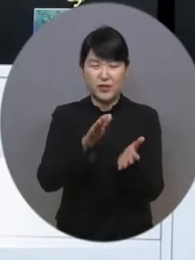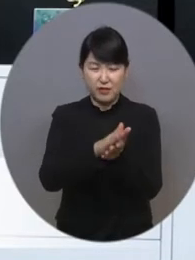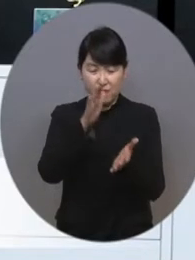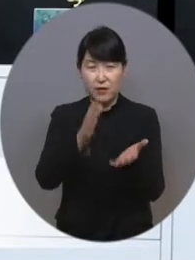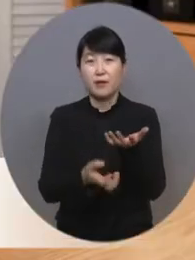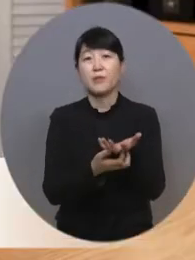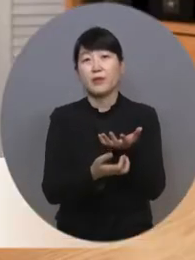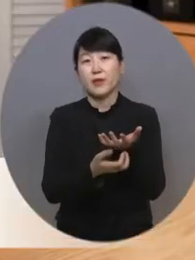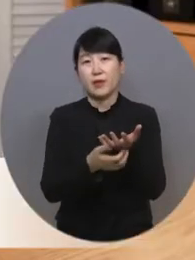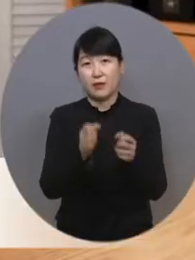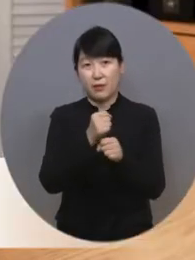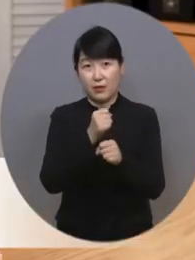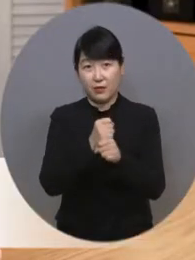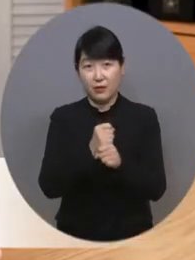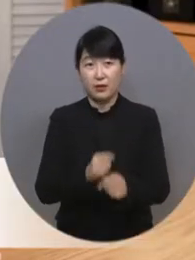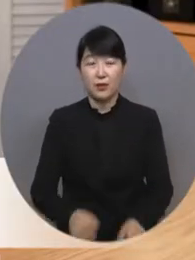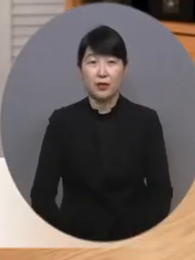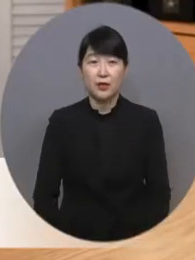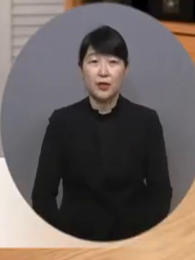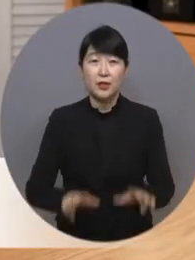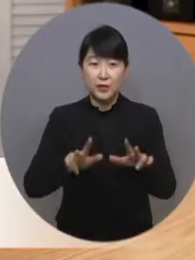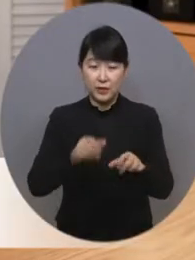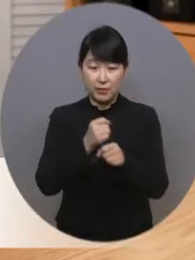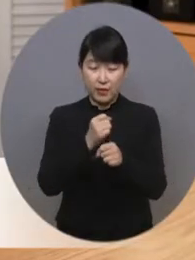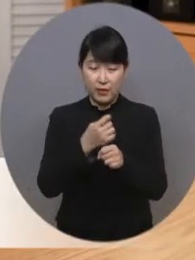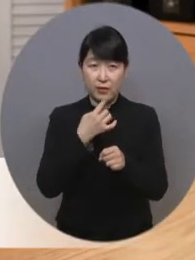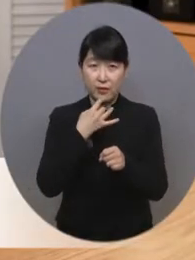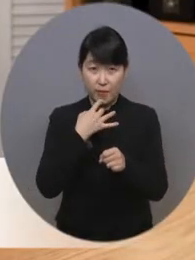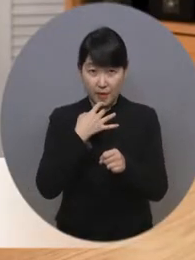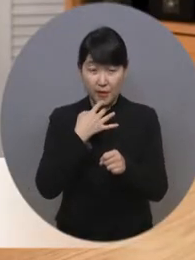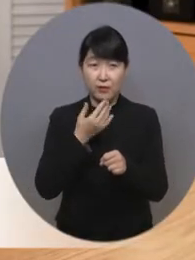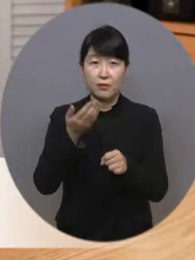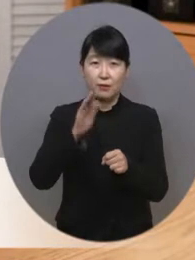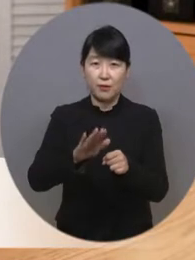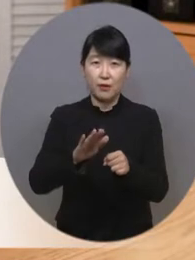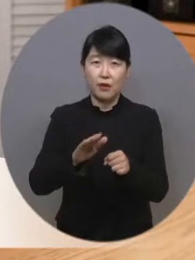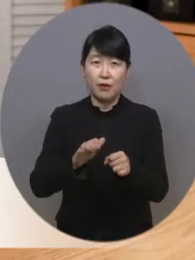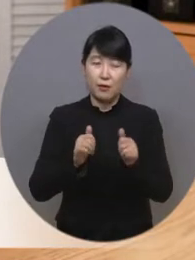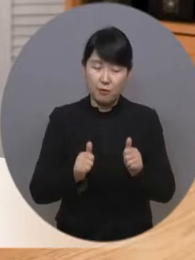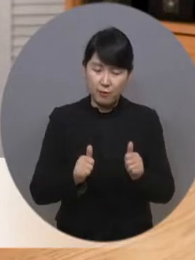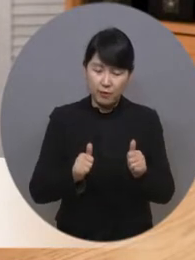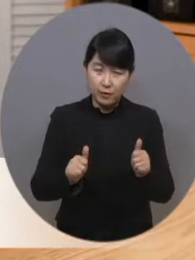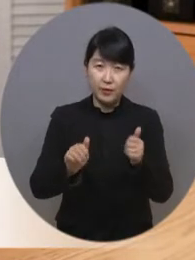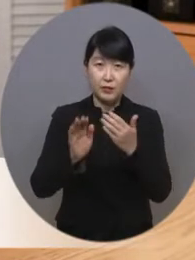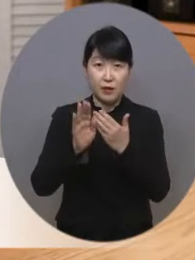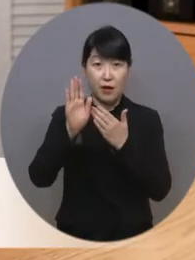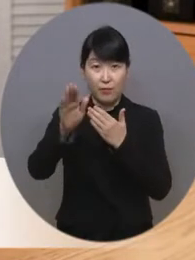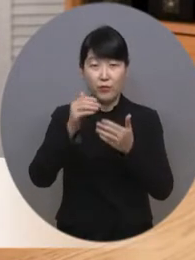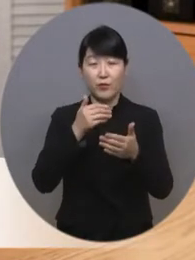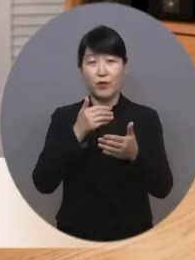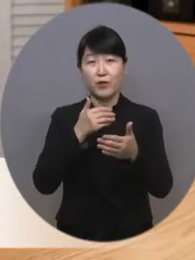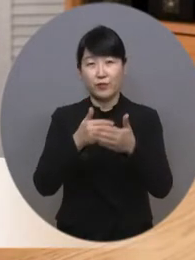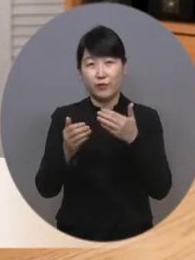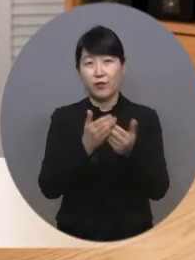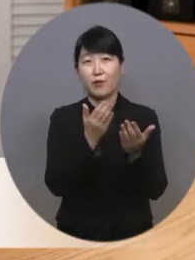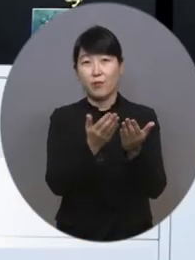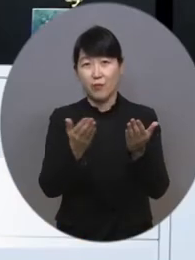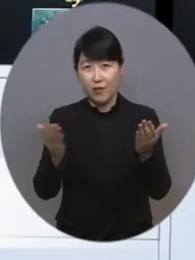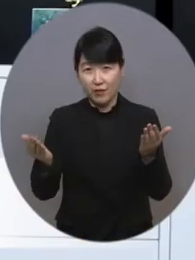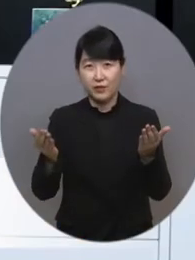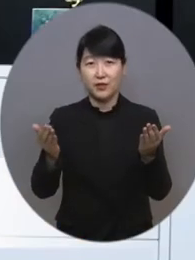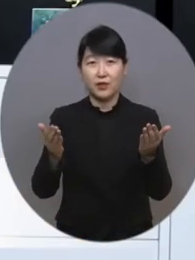하거든요 지금은 공방이지만 더 열심히 해서 체험관과 전시관을 함께하면서